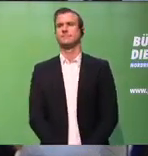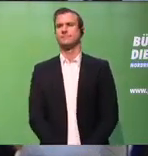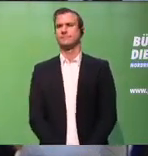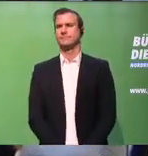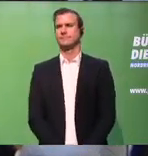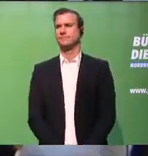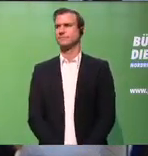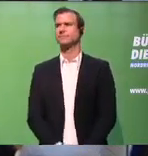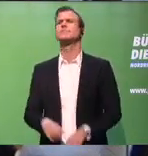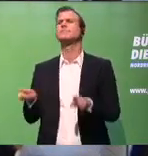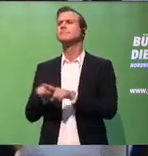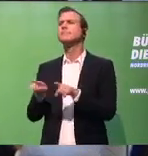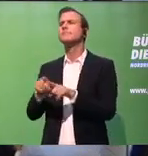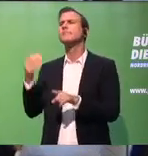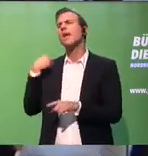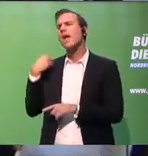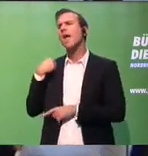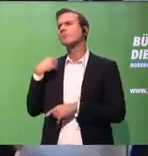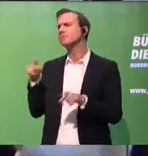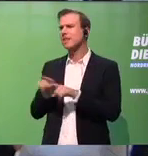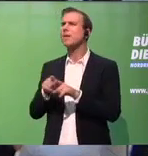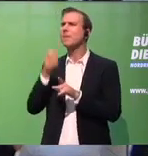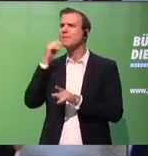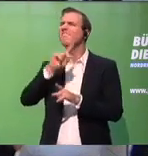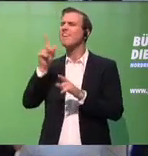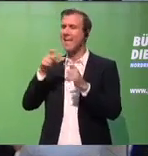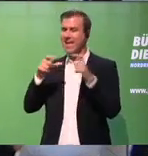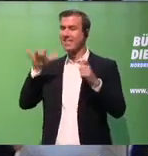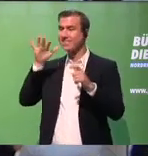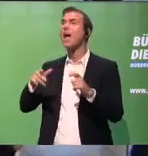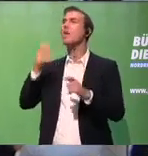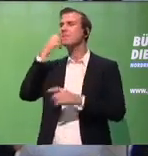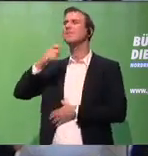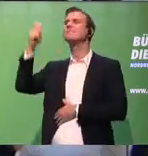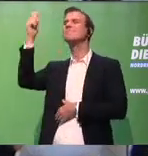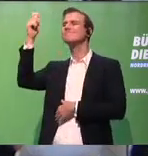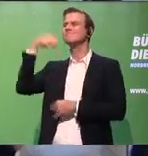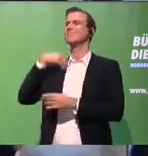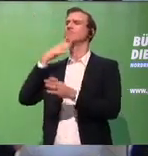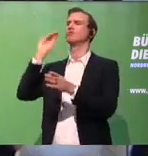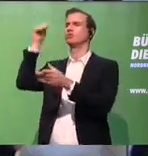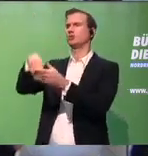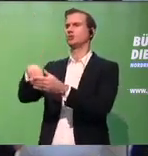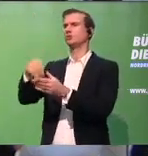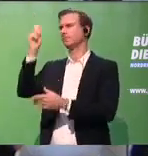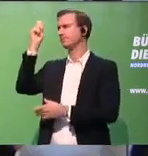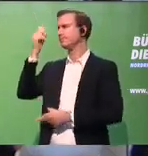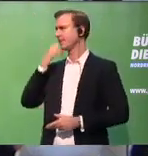gesehen. Und wie eben bitte ich euch herzlich aufzuzeigen, wenn ihr abstimmen wollt.